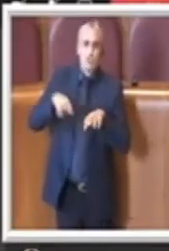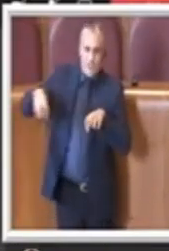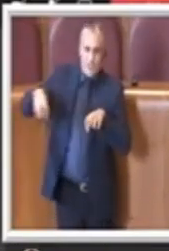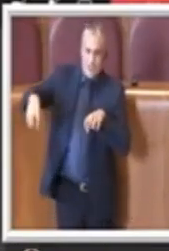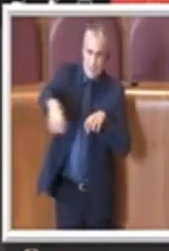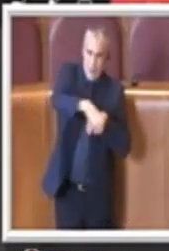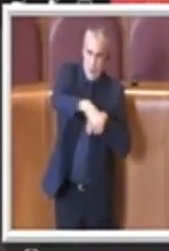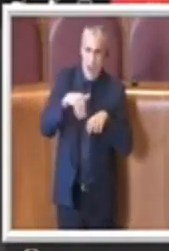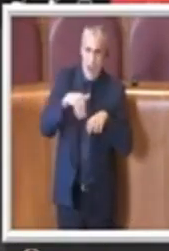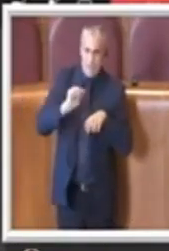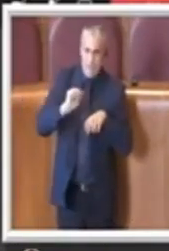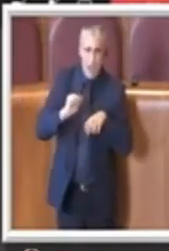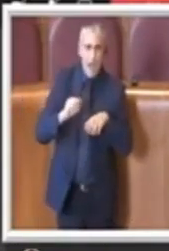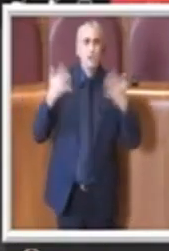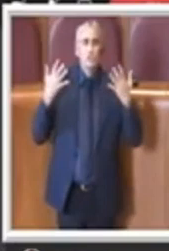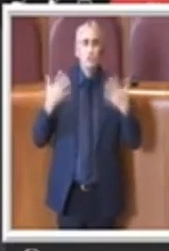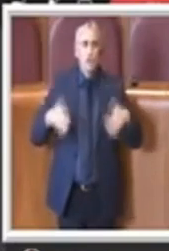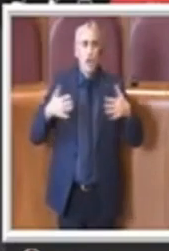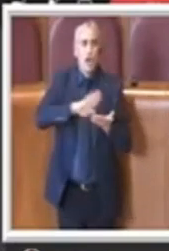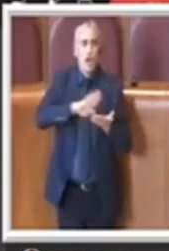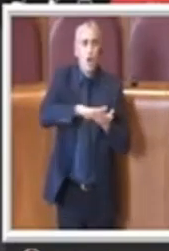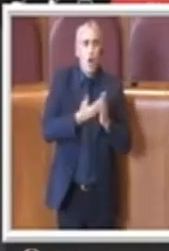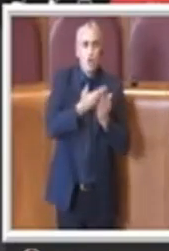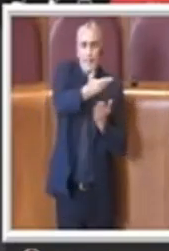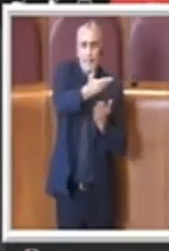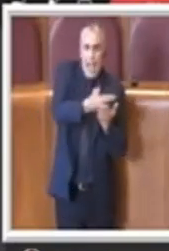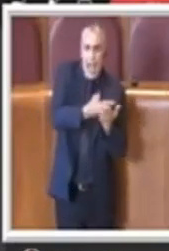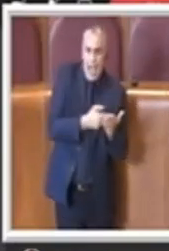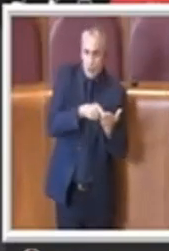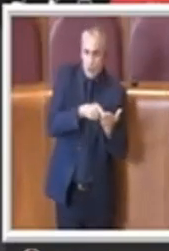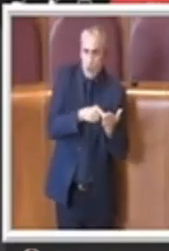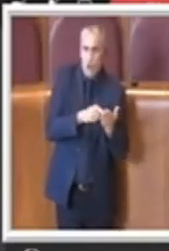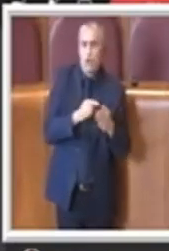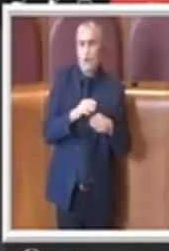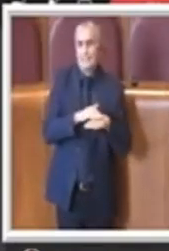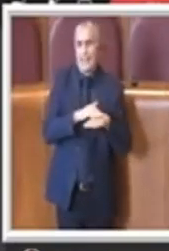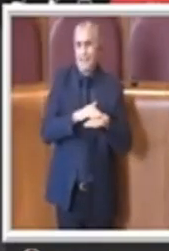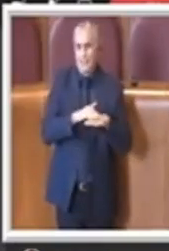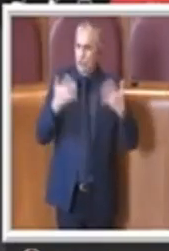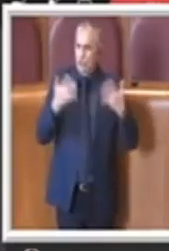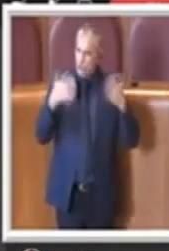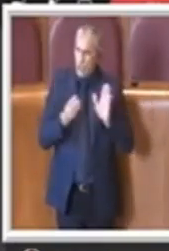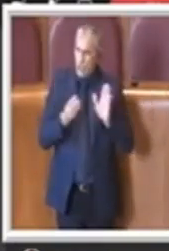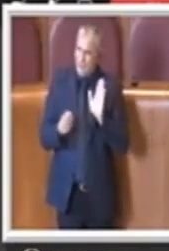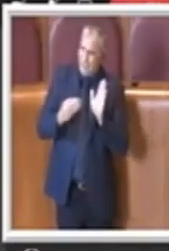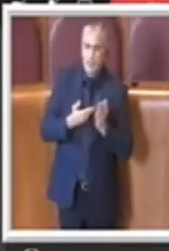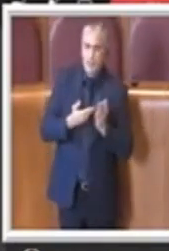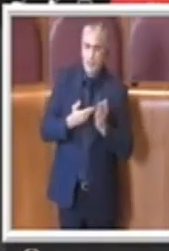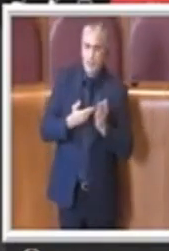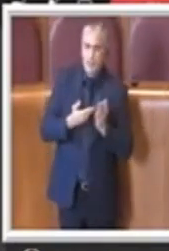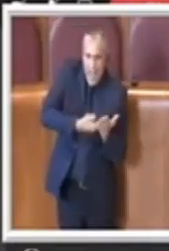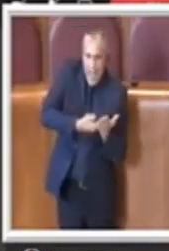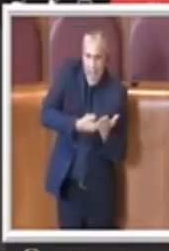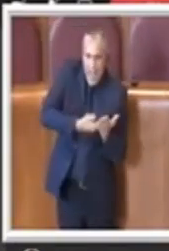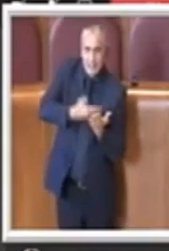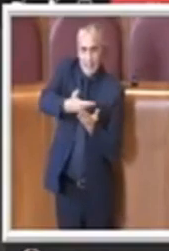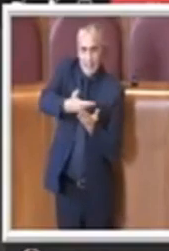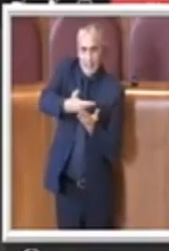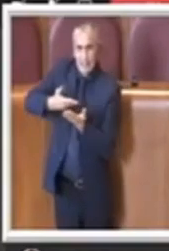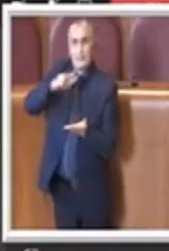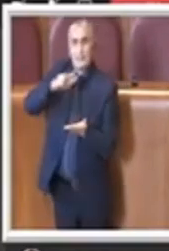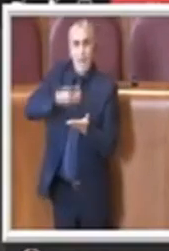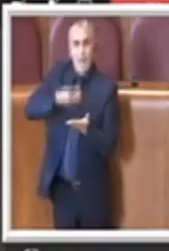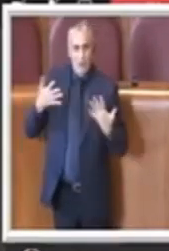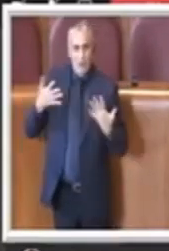nel contratto di servizio a ma lo abbiamo scritto in diversi atti che abbiamo provato i nati in aula